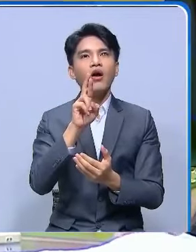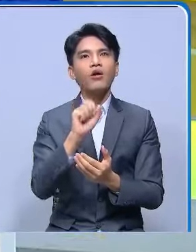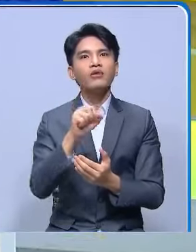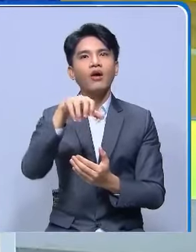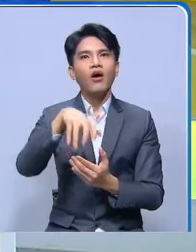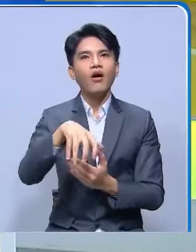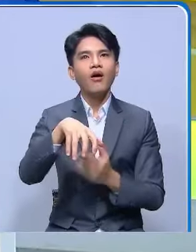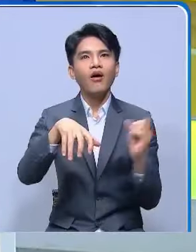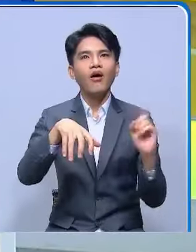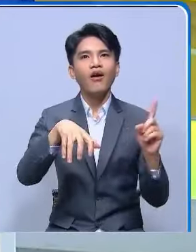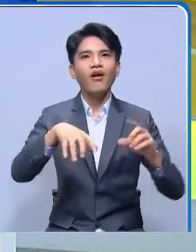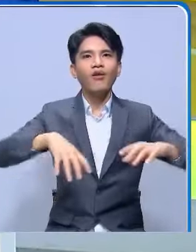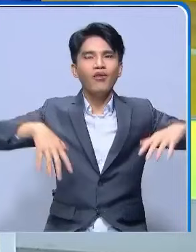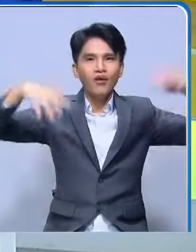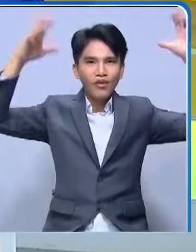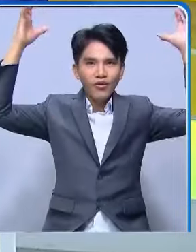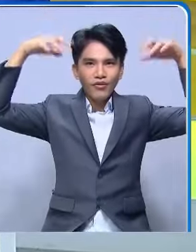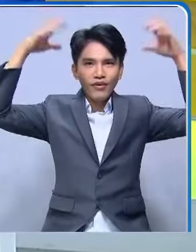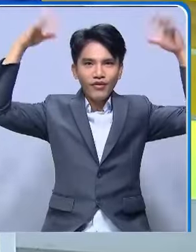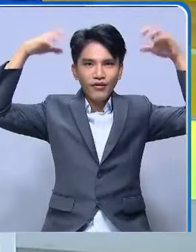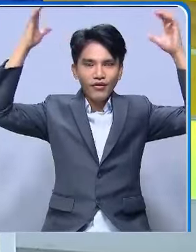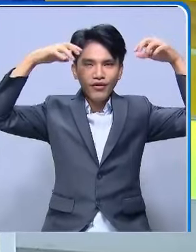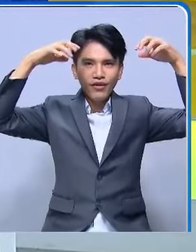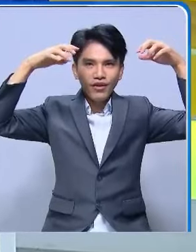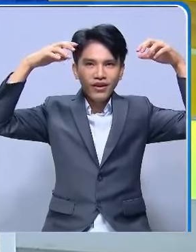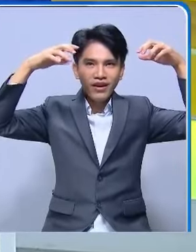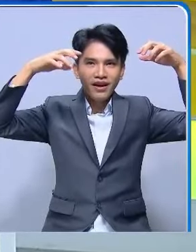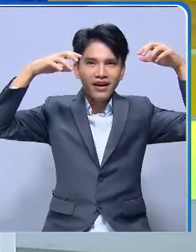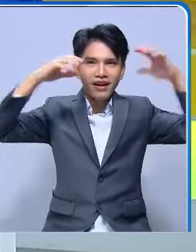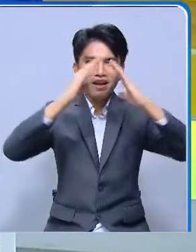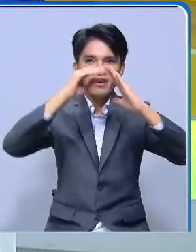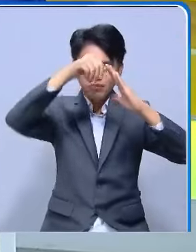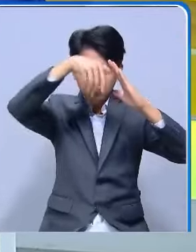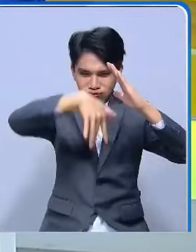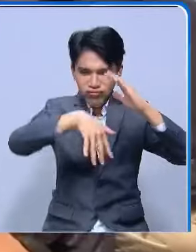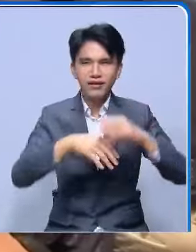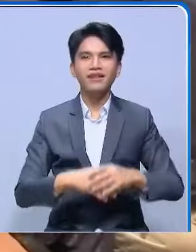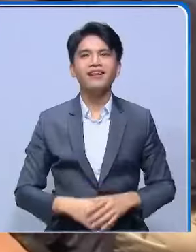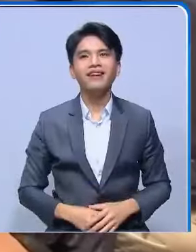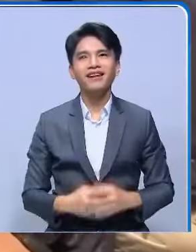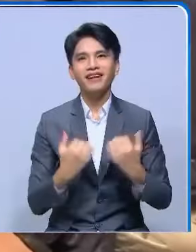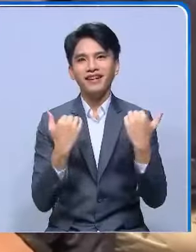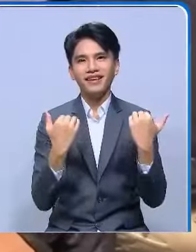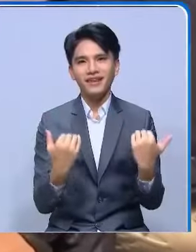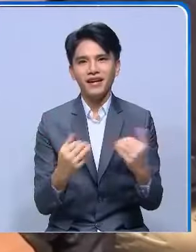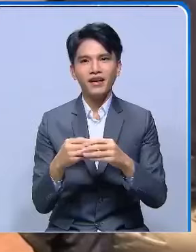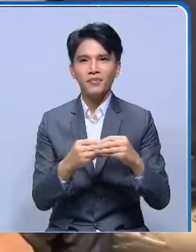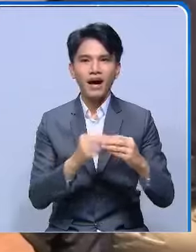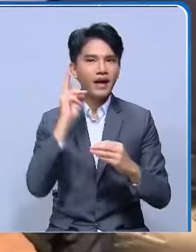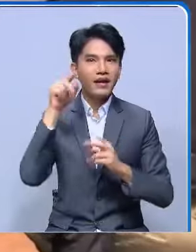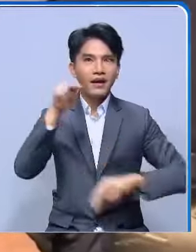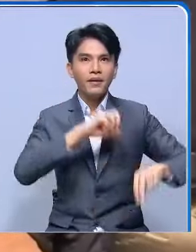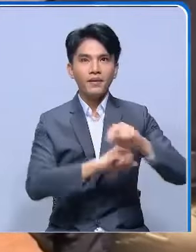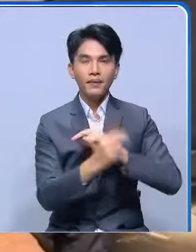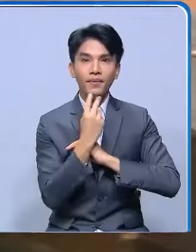ร ไม่ตกข้างนอกเพราะว่าฝนตกทีไรไปตกในอาคารด้วย นี่ครับก็เลยมีการพาสื่อไปตรวจสอบเลยจุดตรงนี้